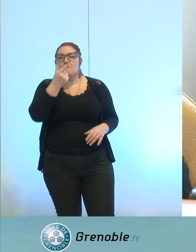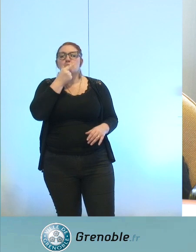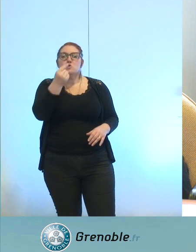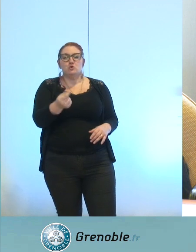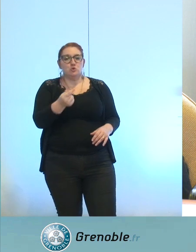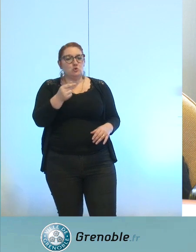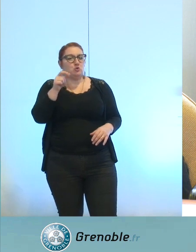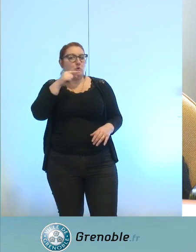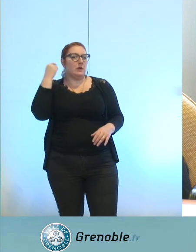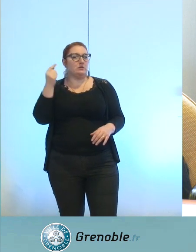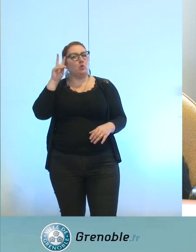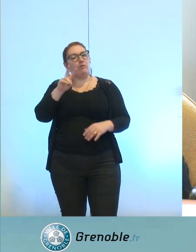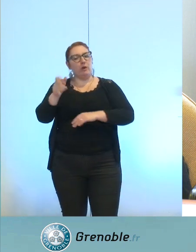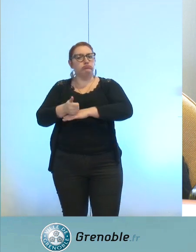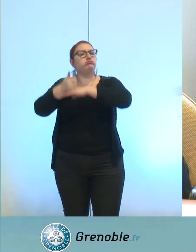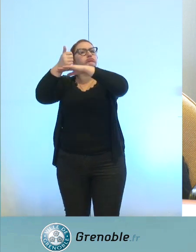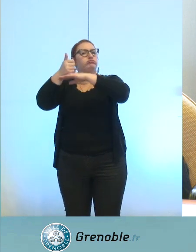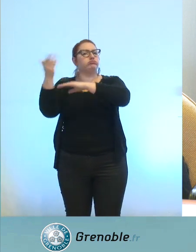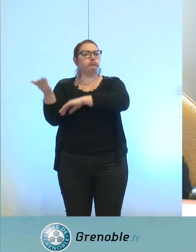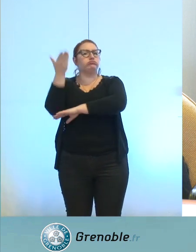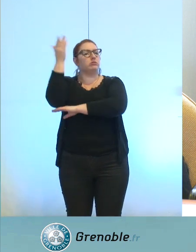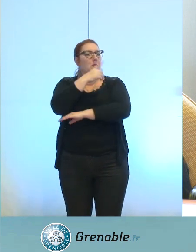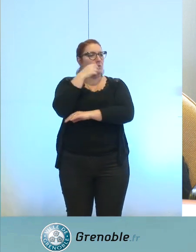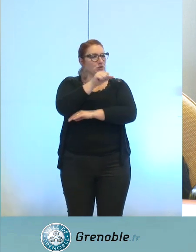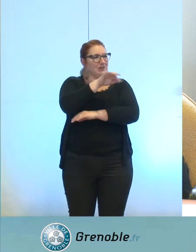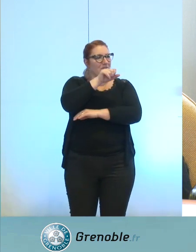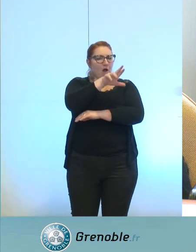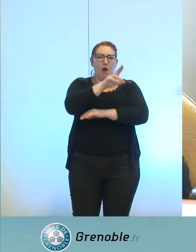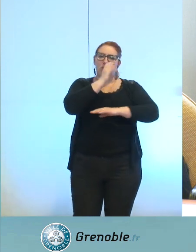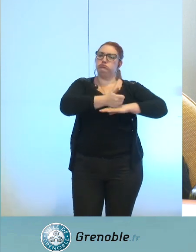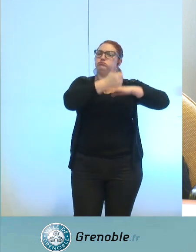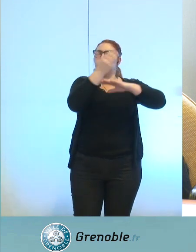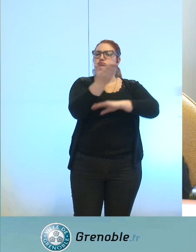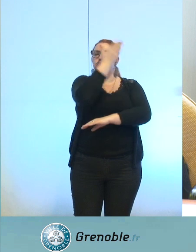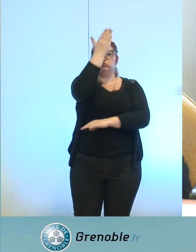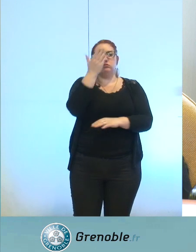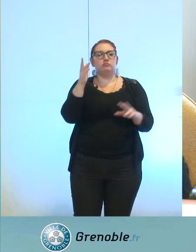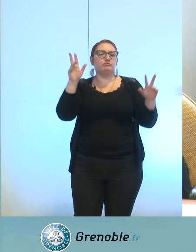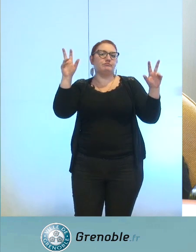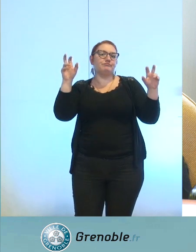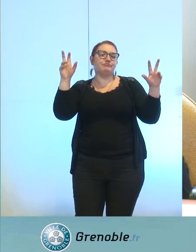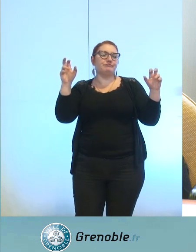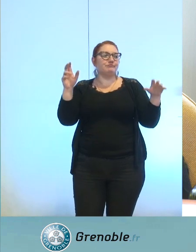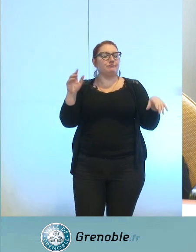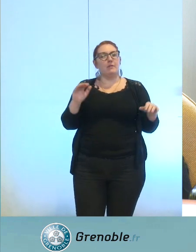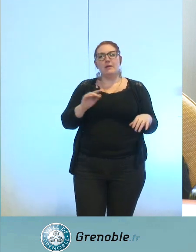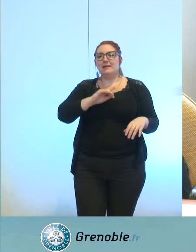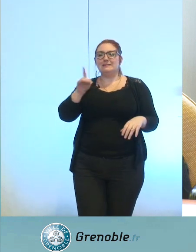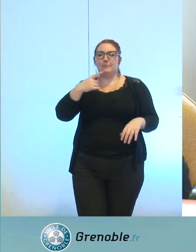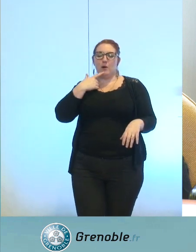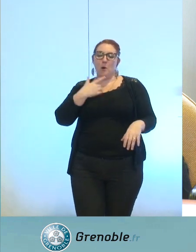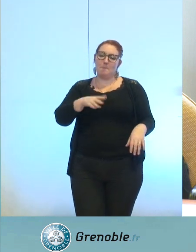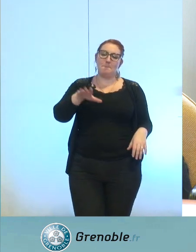d'envergure que Monsieur Safar est une personne d'envergure et qu'ils ont je pense quelque part je n'ose pas dire muselé mais tenu en main une